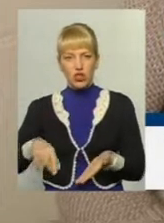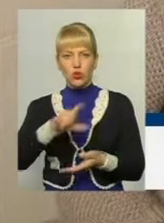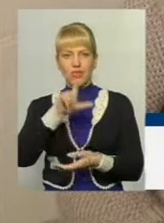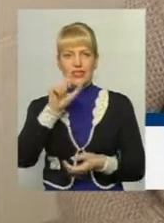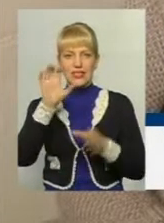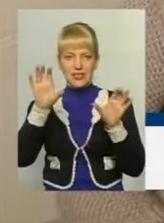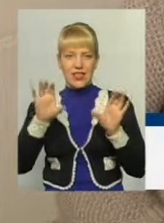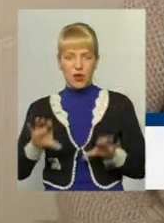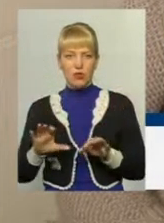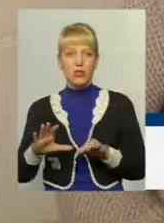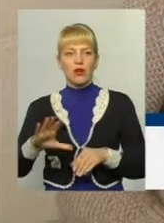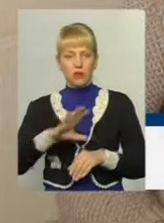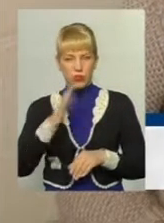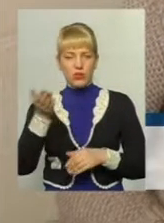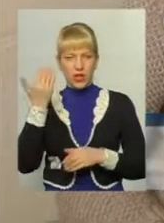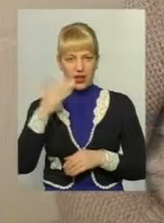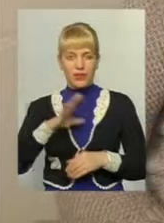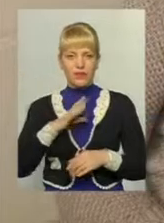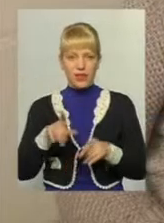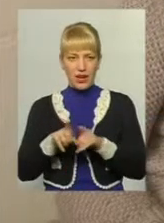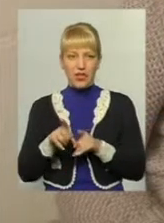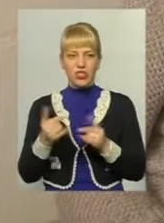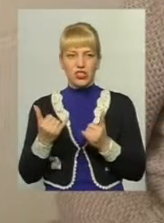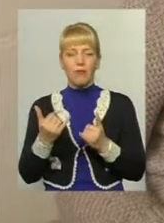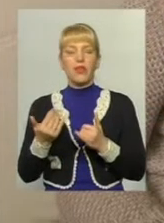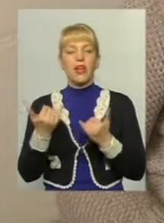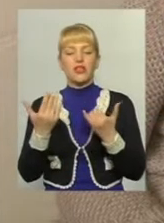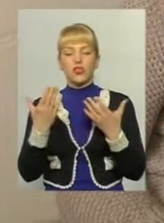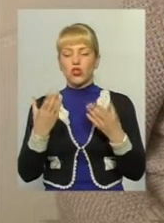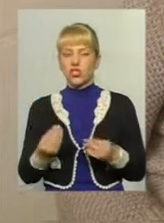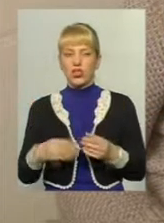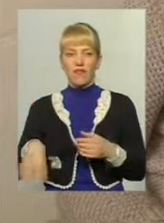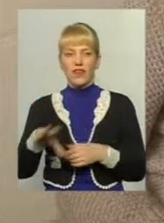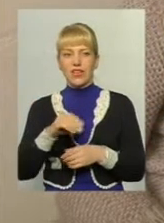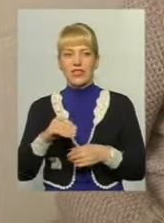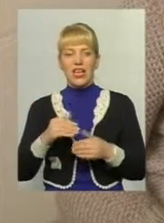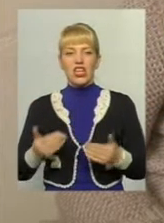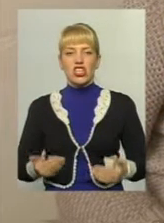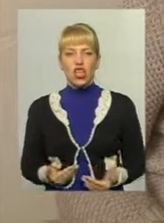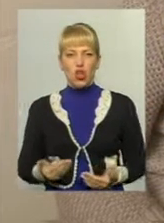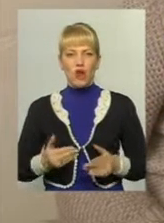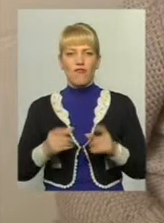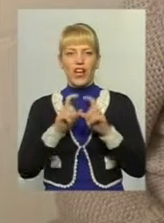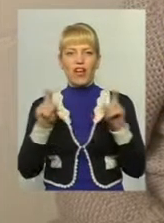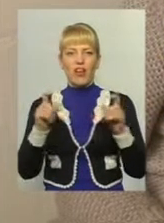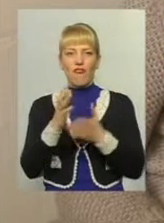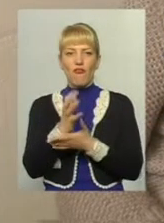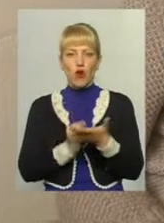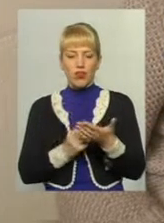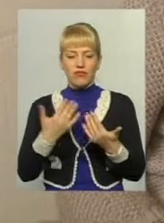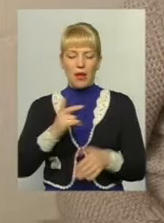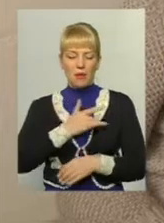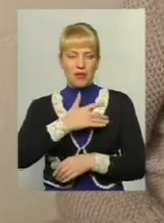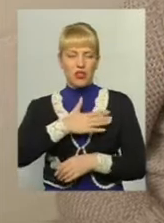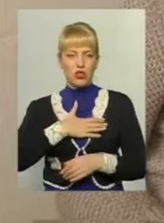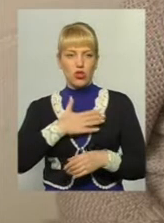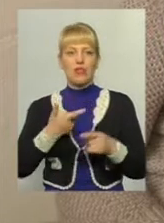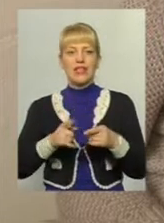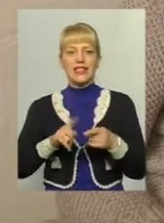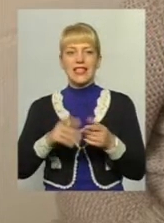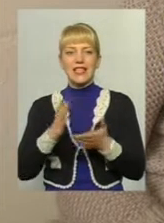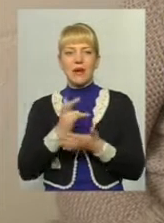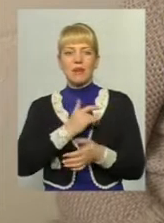баланс ОСББ, ЖЕКи зобов'язані зробити там капітальний ремонт. Зараз ця стаття виключена. Ми говорили, що в 2015 році,